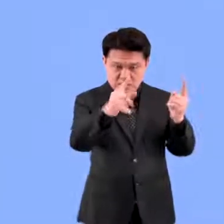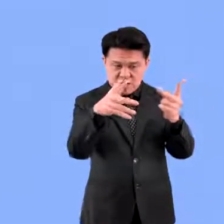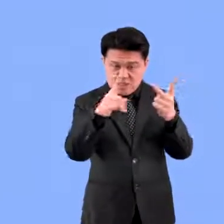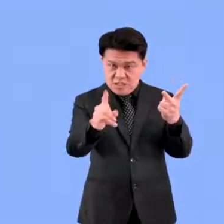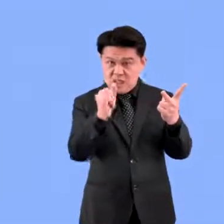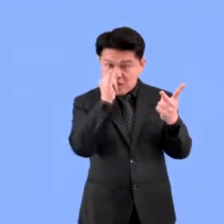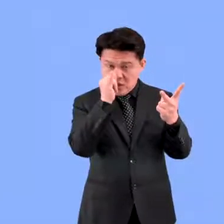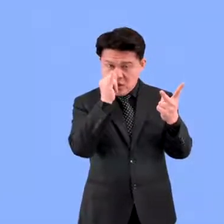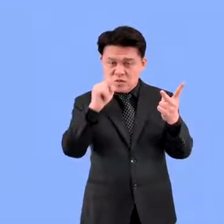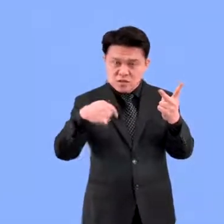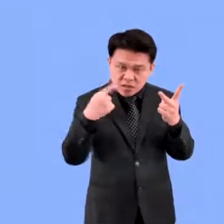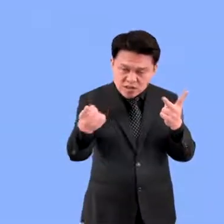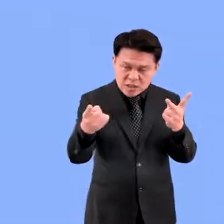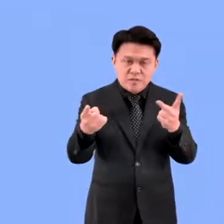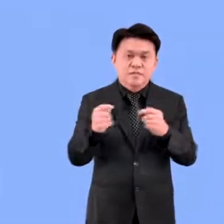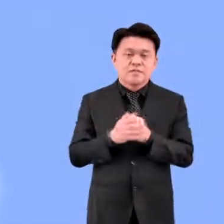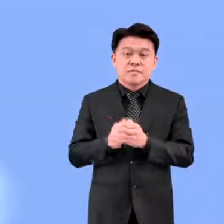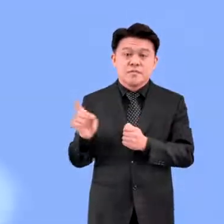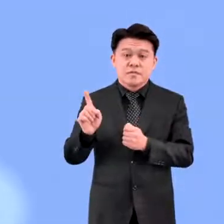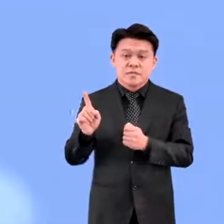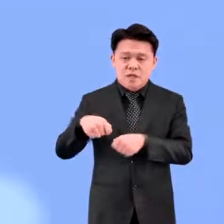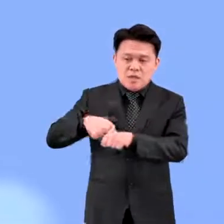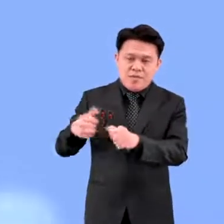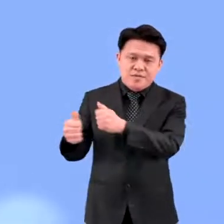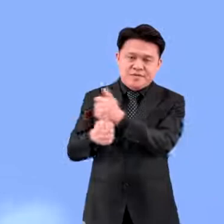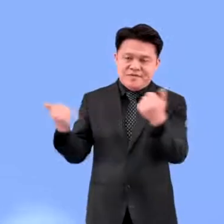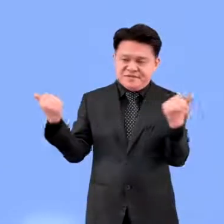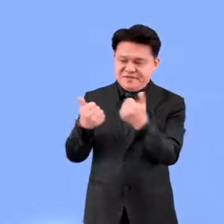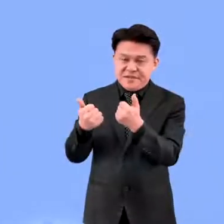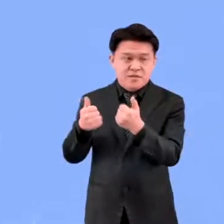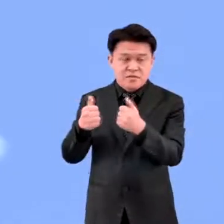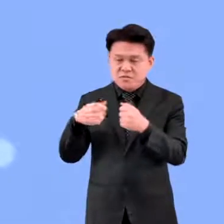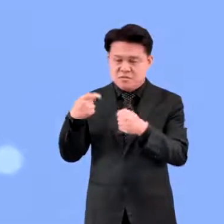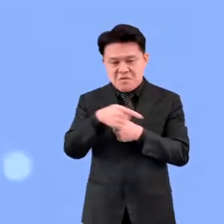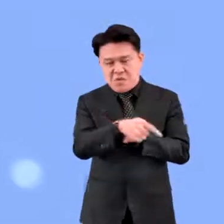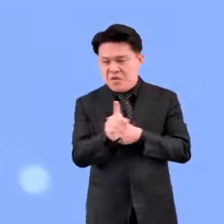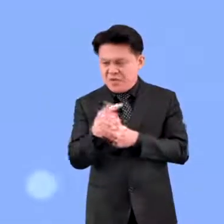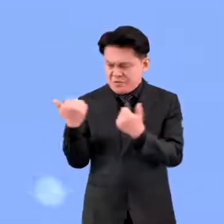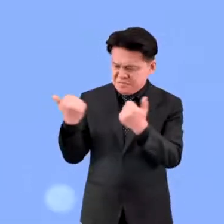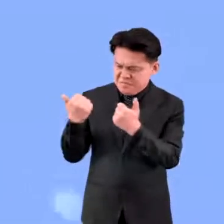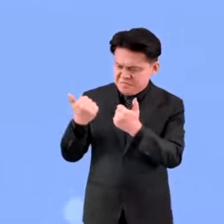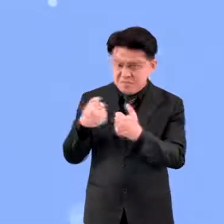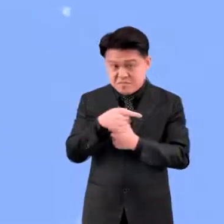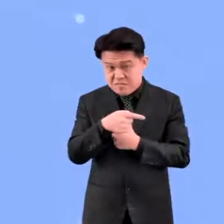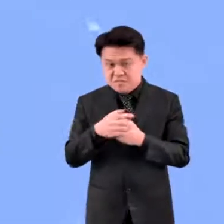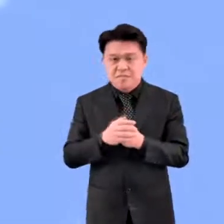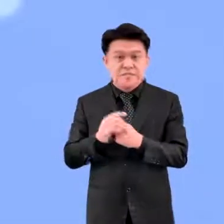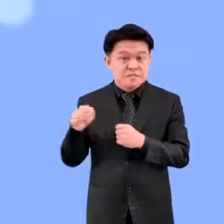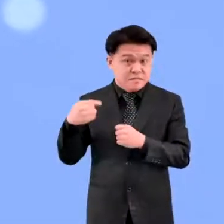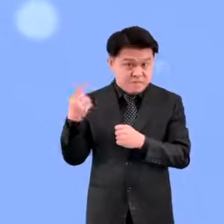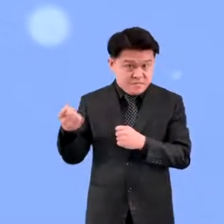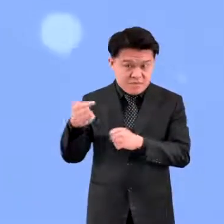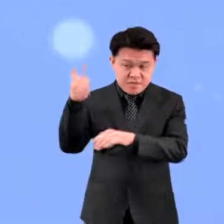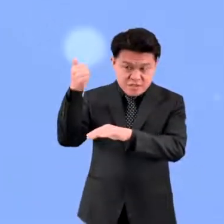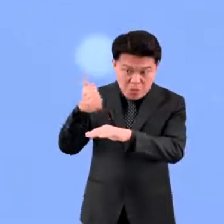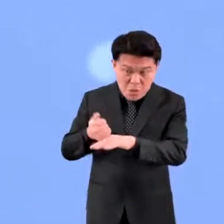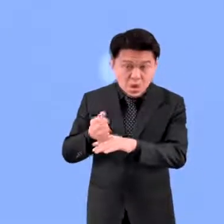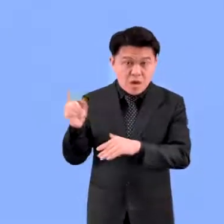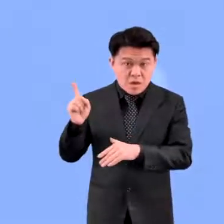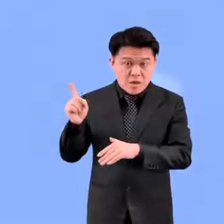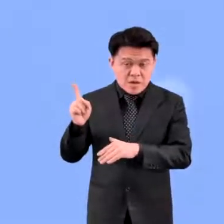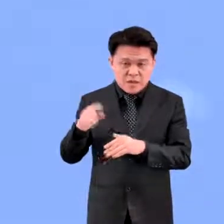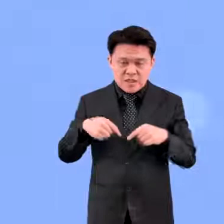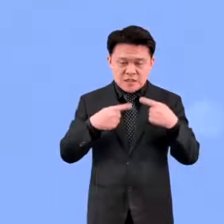경고를 2차례 받게 되면 수행기관은 징계위원회를 구성하여 회의를 실시하고